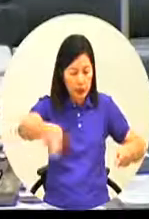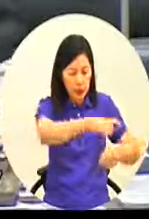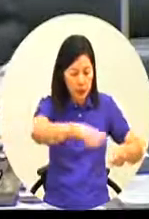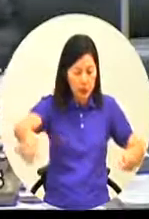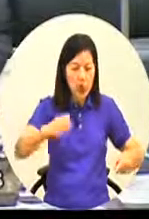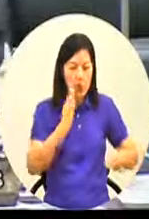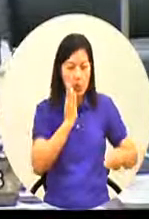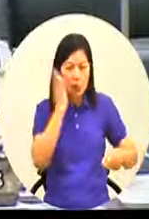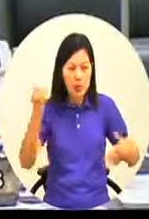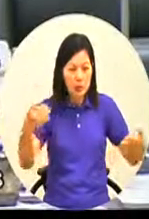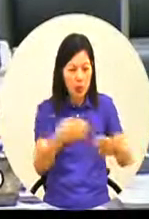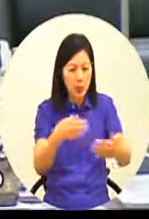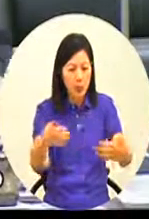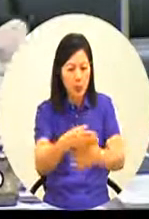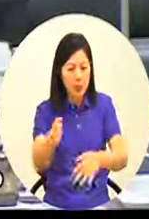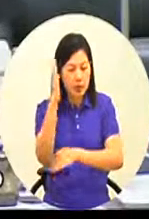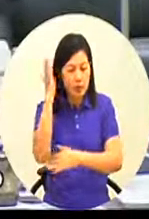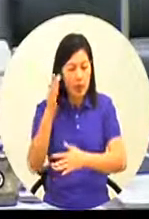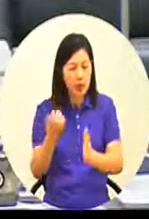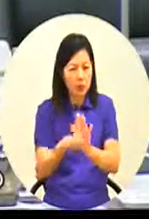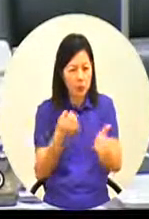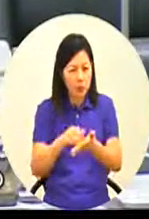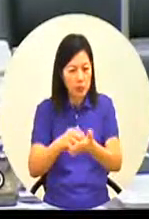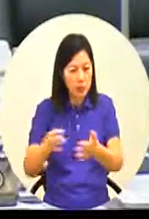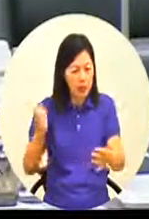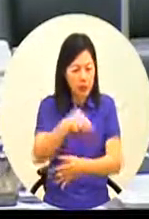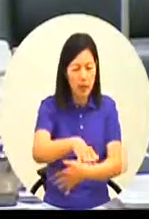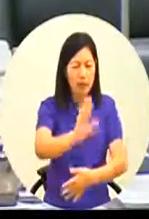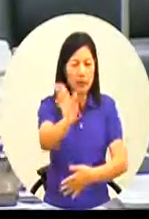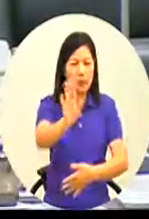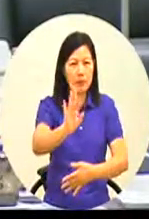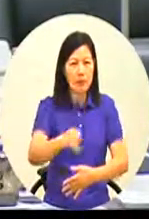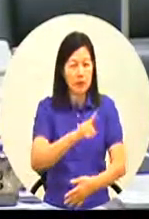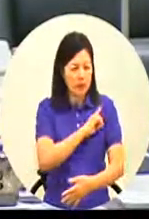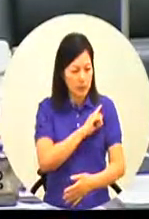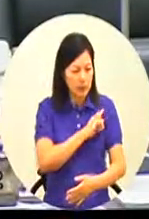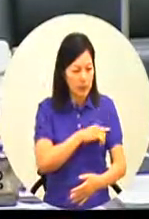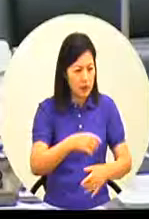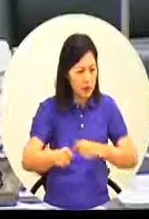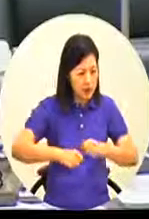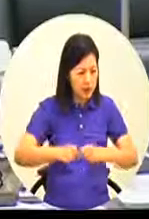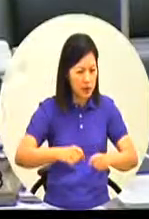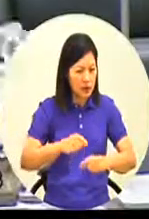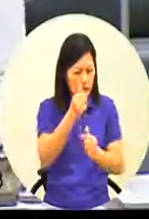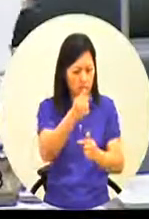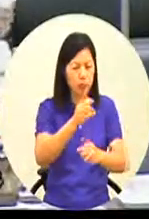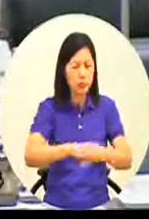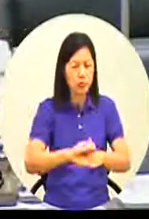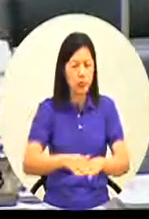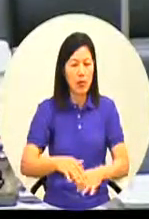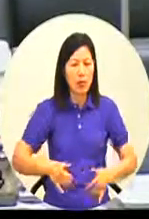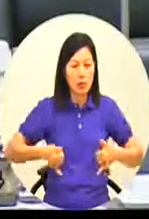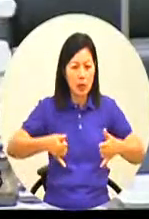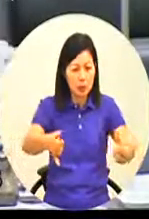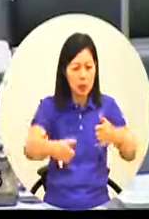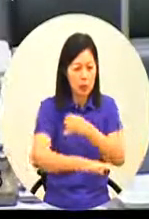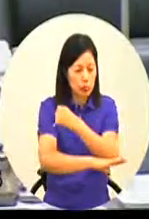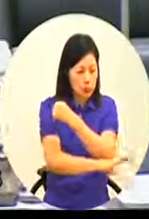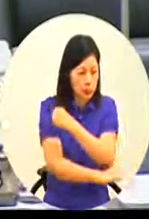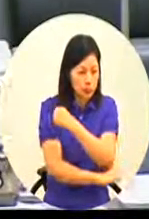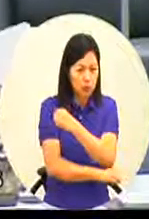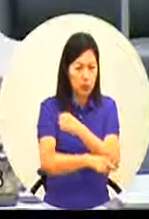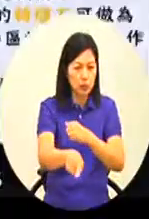阁用着咱政府的预算。因为他们做的路基确实一定会比较好，因为我觉得我们其实问题出在路基。好，所以我做